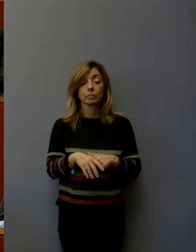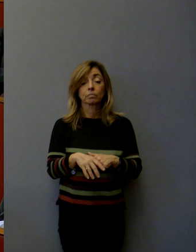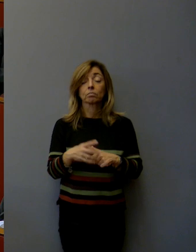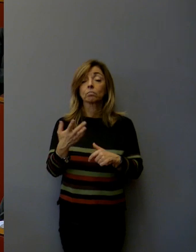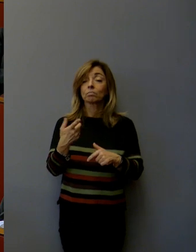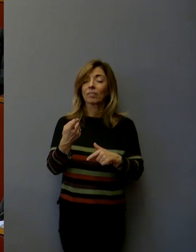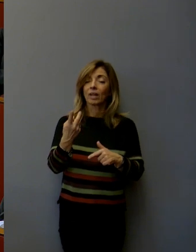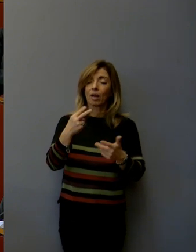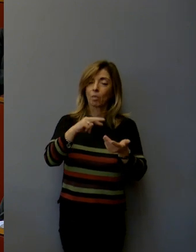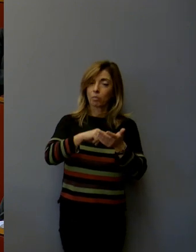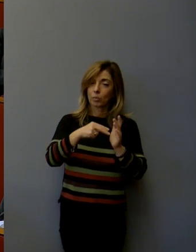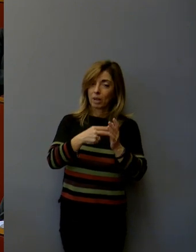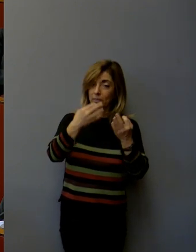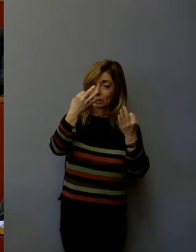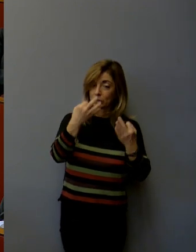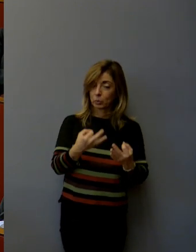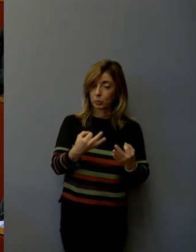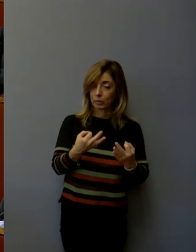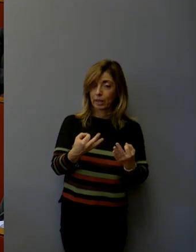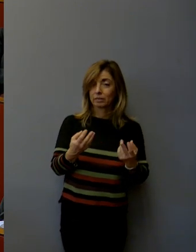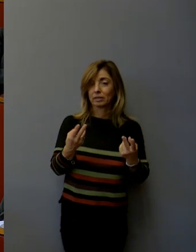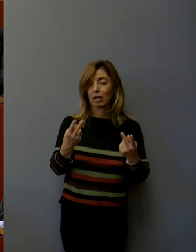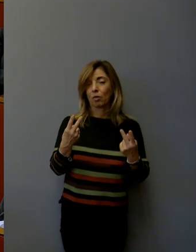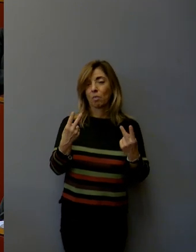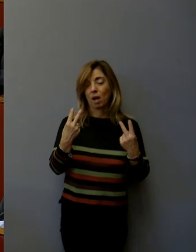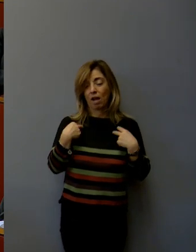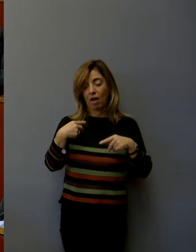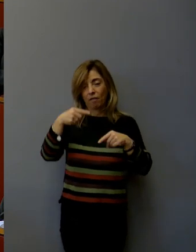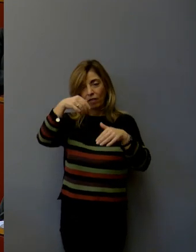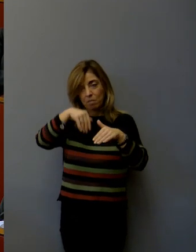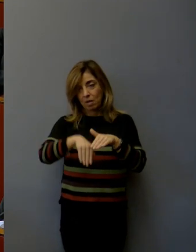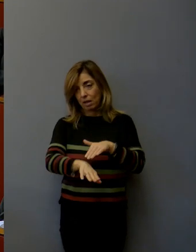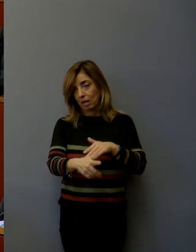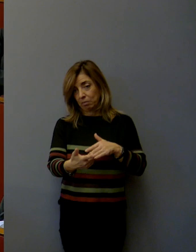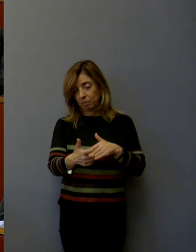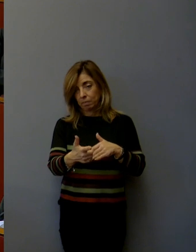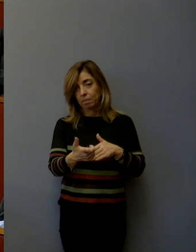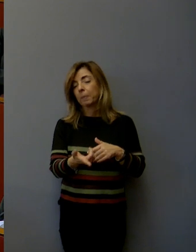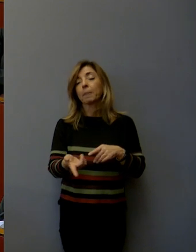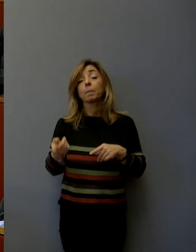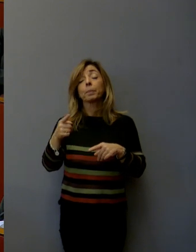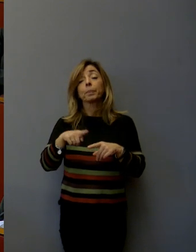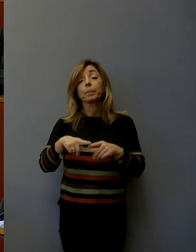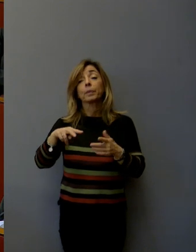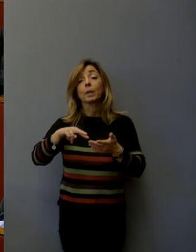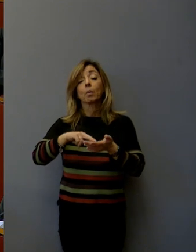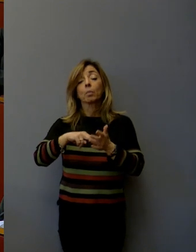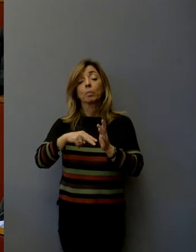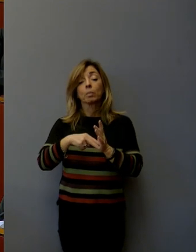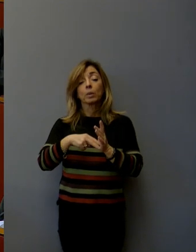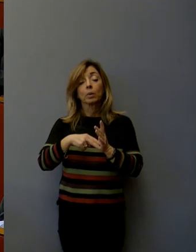problema di sicurezza un problema di non vivibilità di questo passaggio ma poi un problema su